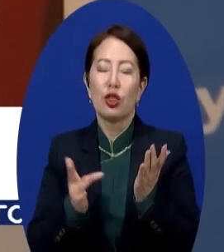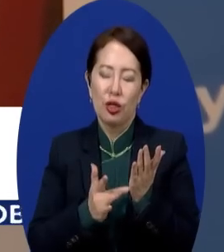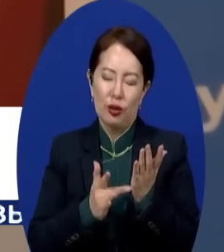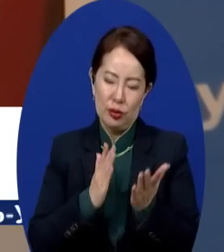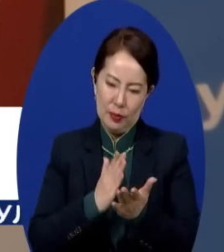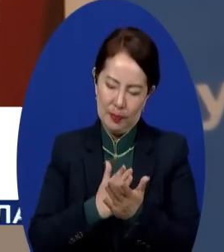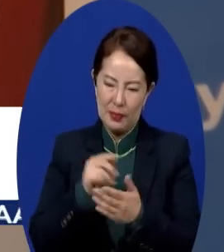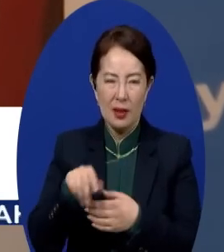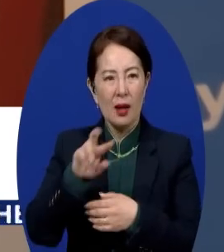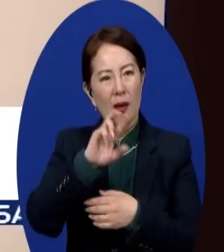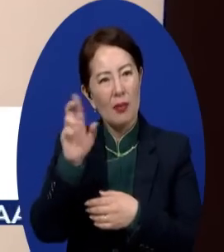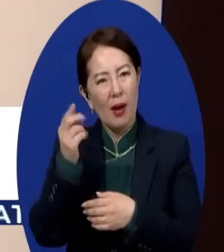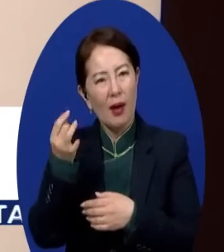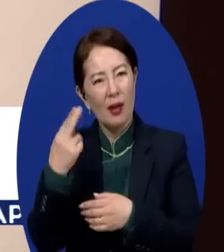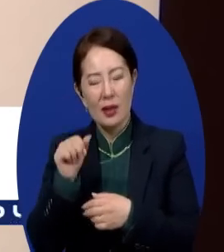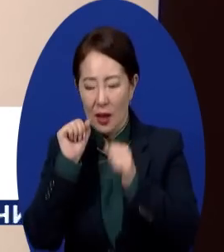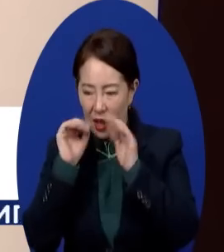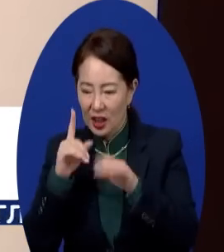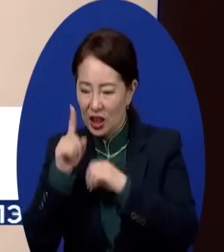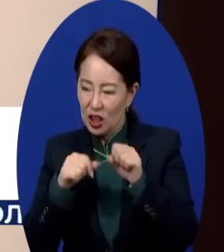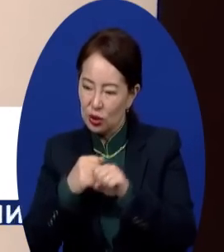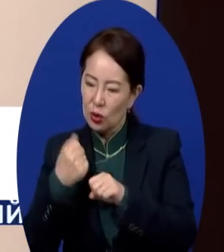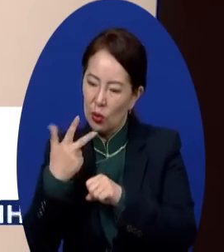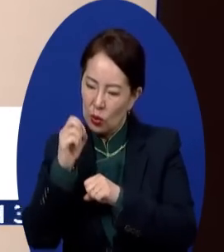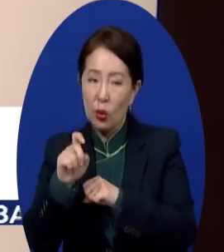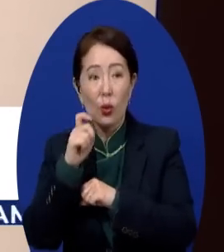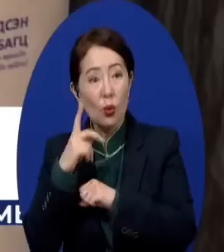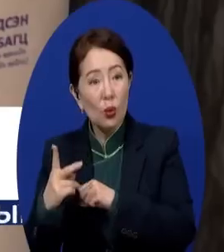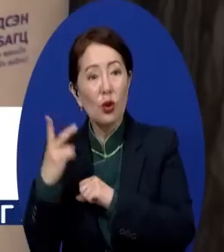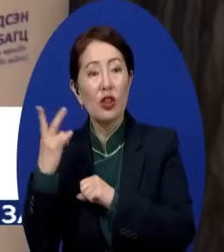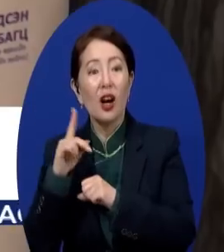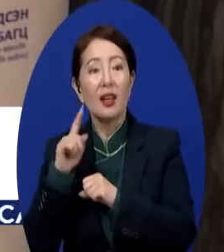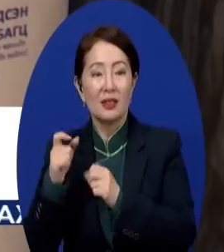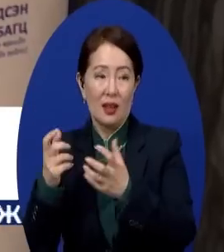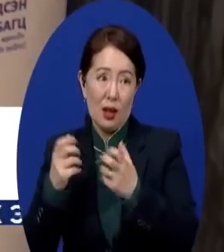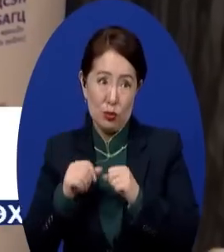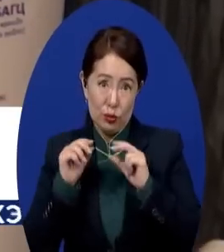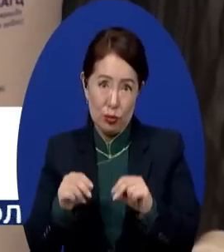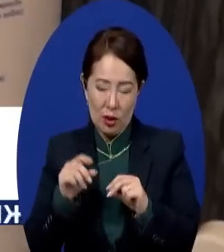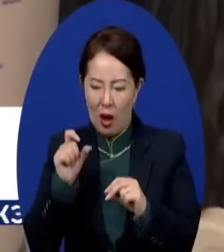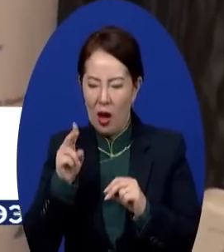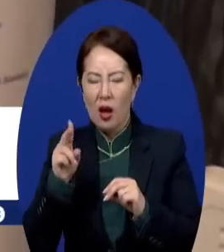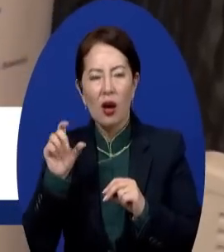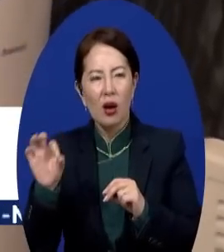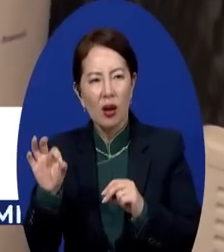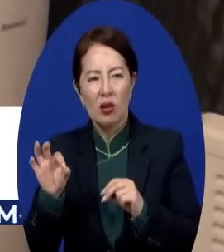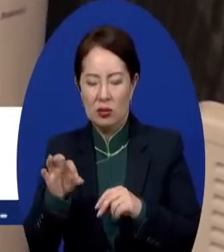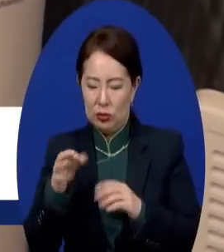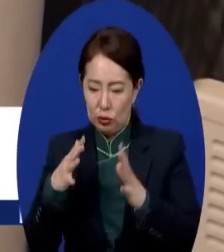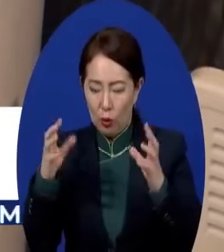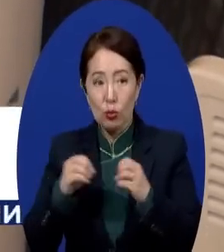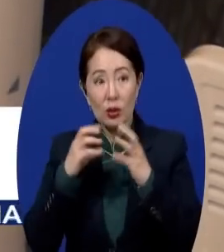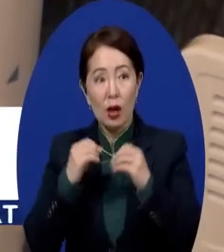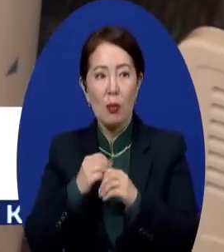бүгдийг байгальд ээлтэй учраас жилд 3% хүүтэй ногоон зээлээр авч болно. Экологид эерэг нөлөөтэй томоохон бүтээн байгуулалтуудыг